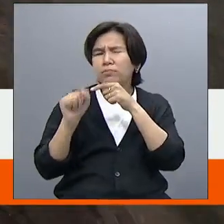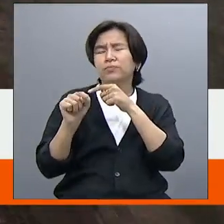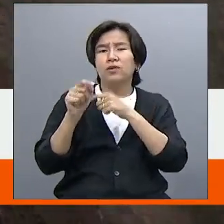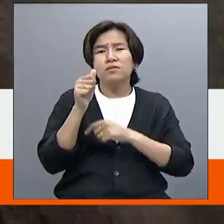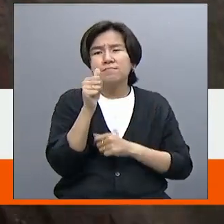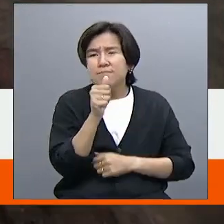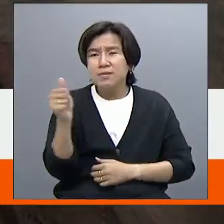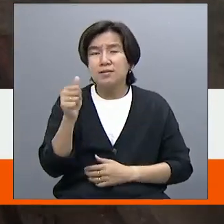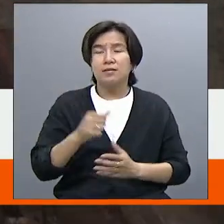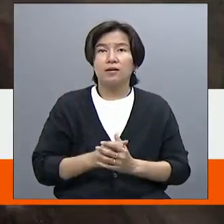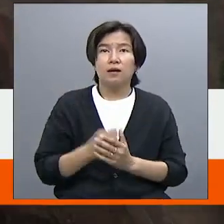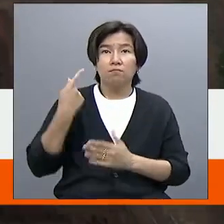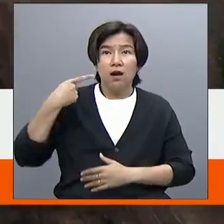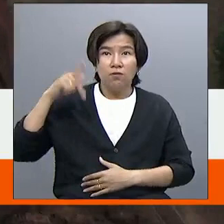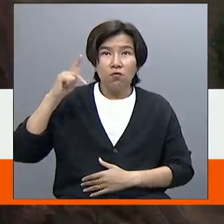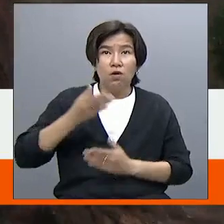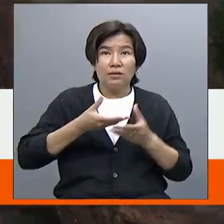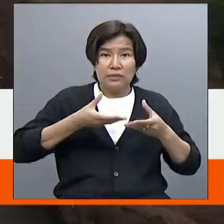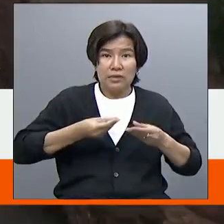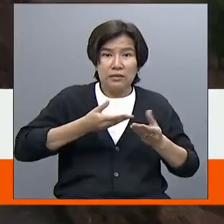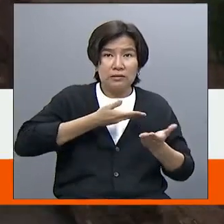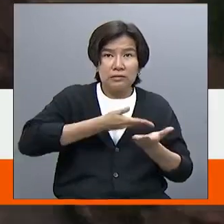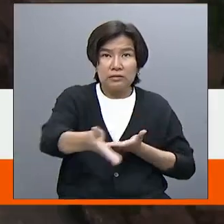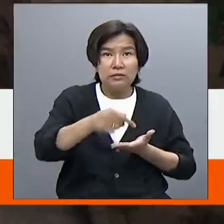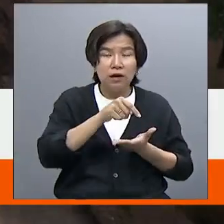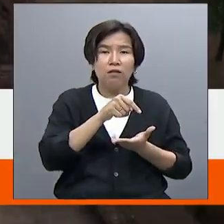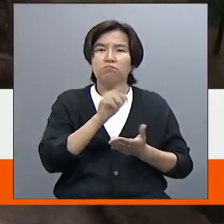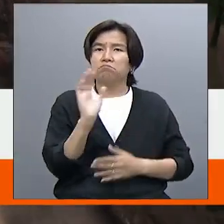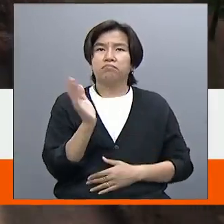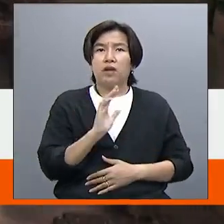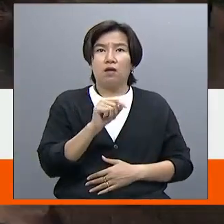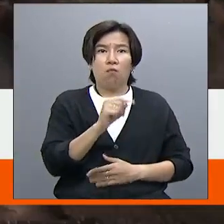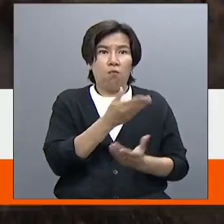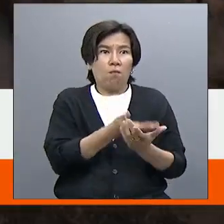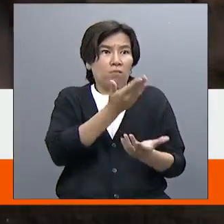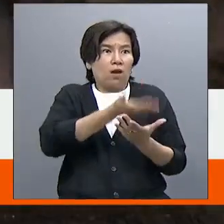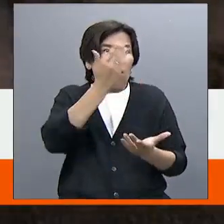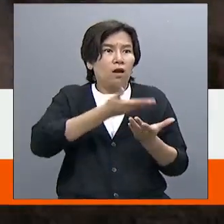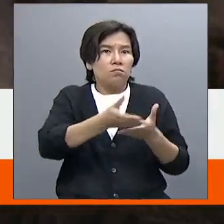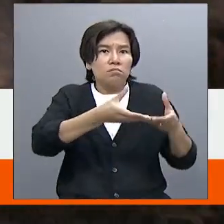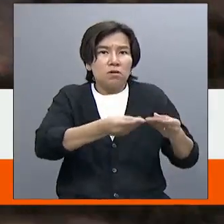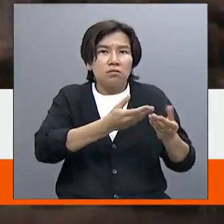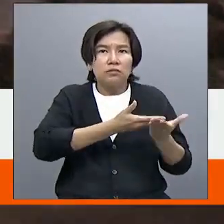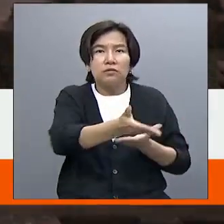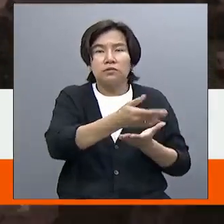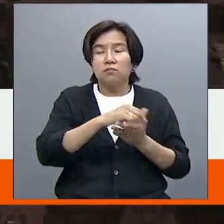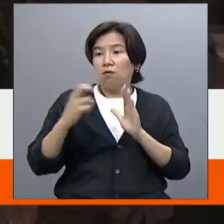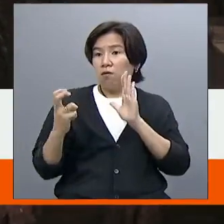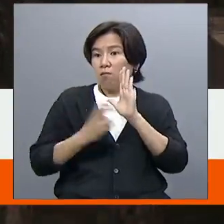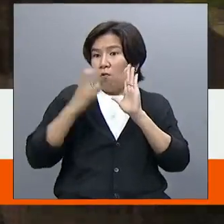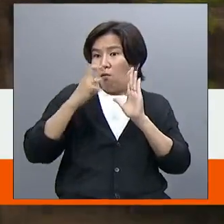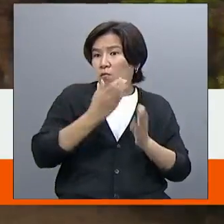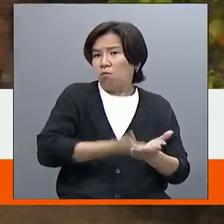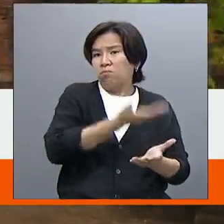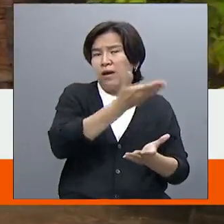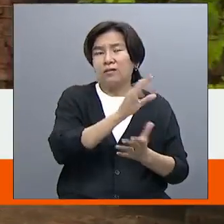การเก็งกำไรหรือซื้อที่ดินเปลี่ยนมือเพื่อที่จะรอให้ที่ดินมีมูลค่าเพิ่มหลังจากที่ประกาศเป็นมรดกโลกแล้วเพราะ